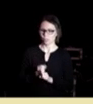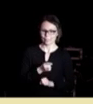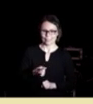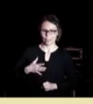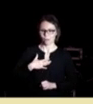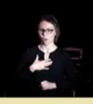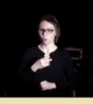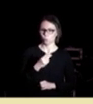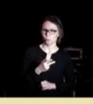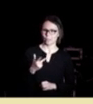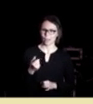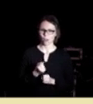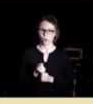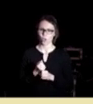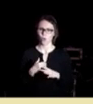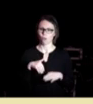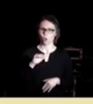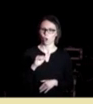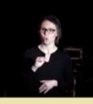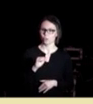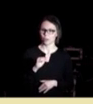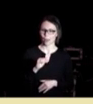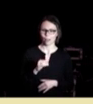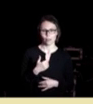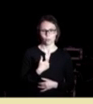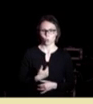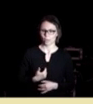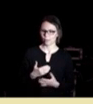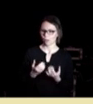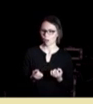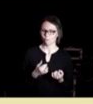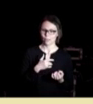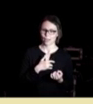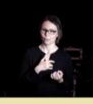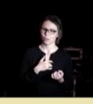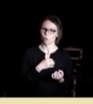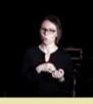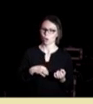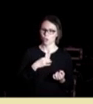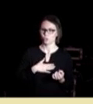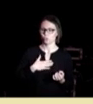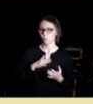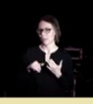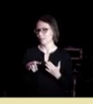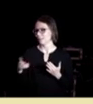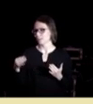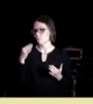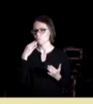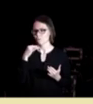en 2-3 ganger høyere dødelighet av hjerte- og karsykdom enn resten av